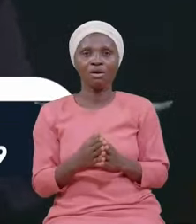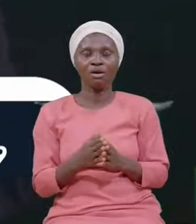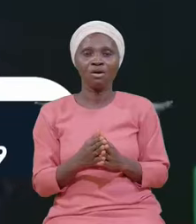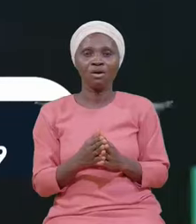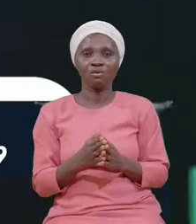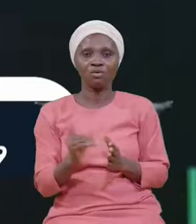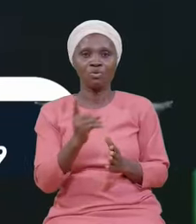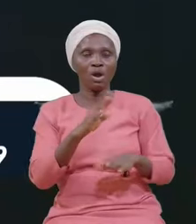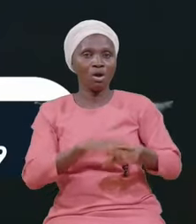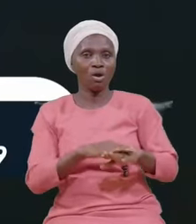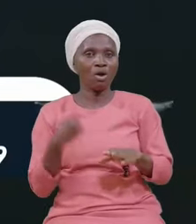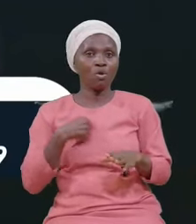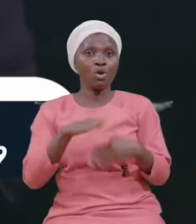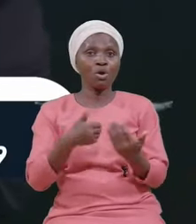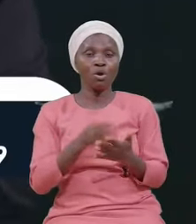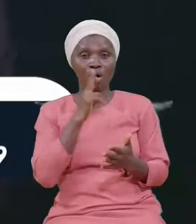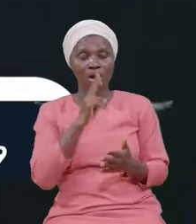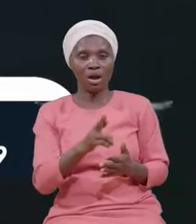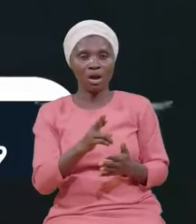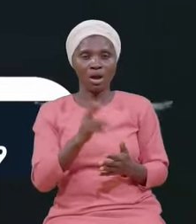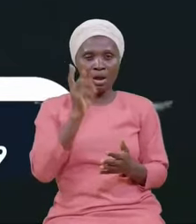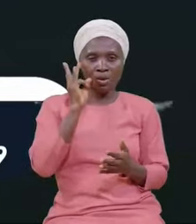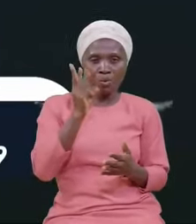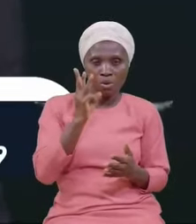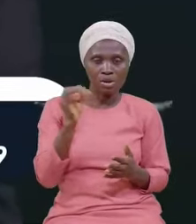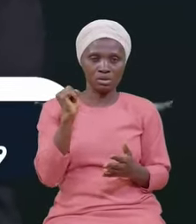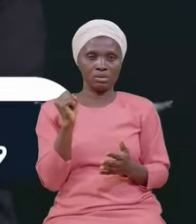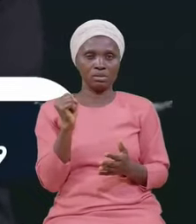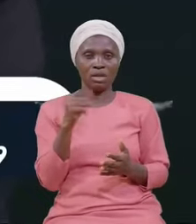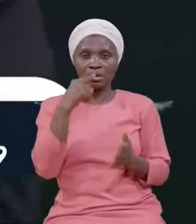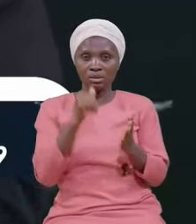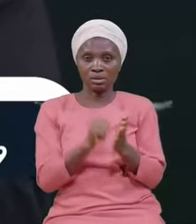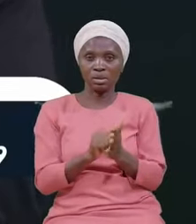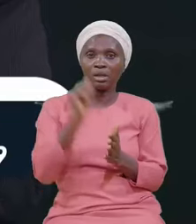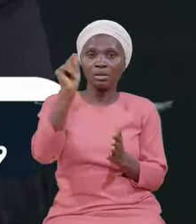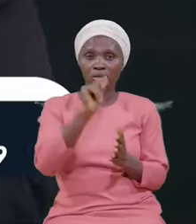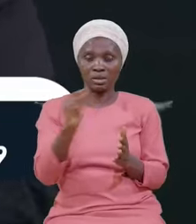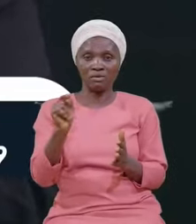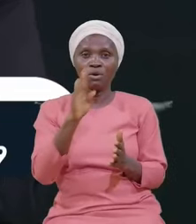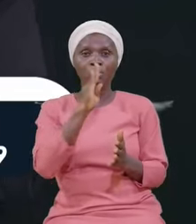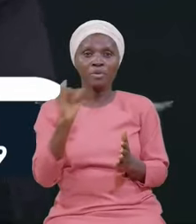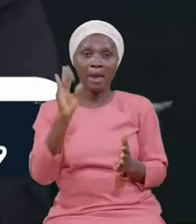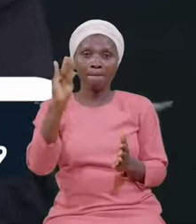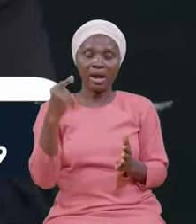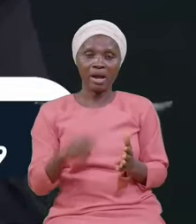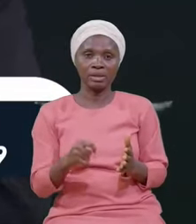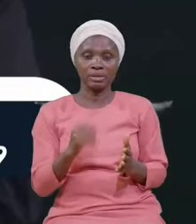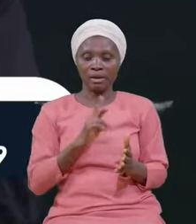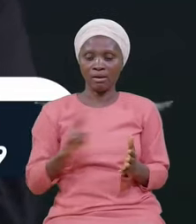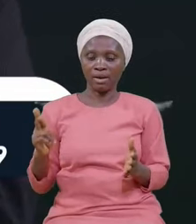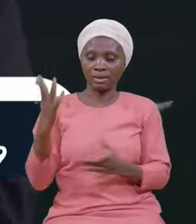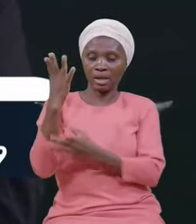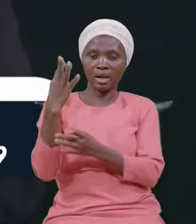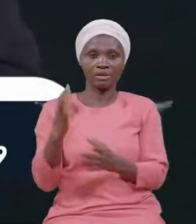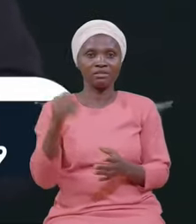tous témoins. Verset 33, il dit, élevé par la droite de Dieu, il a reçu